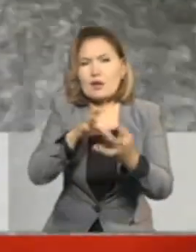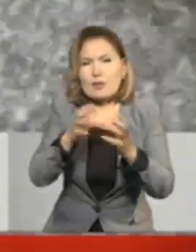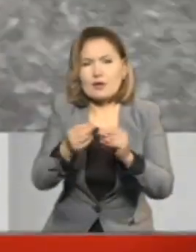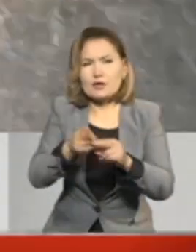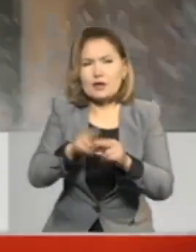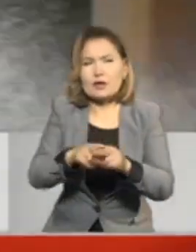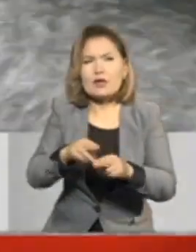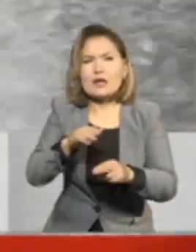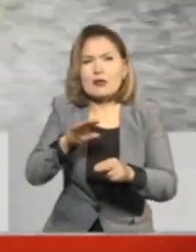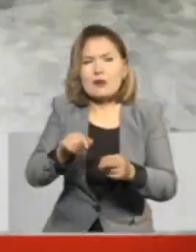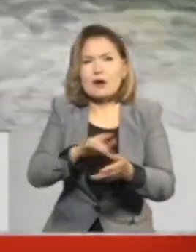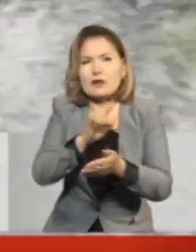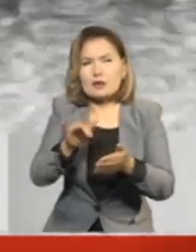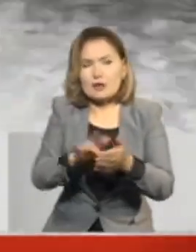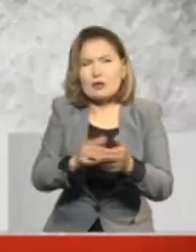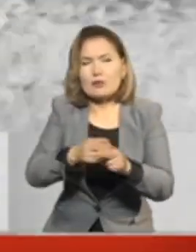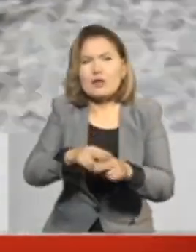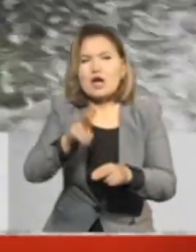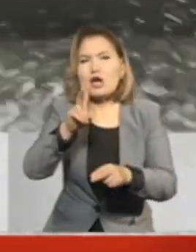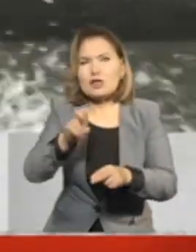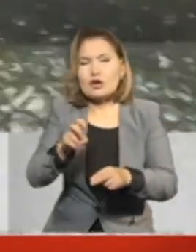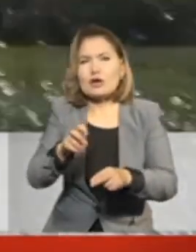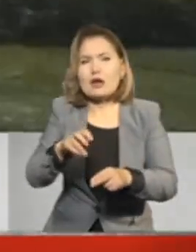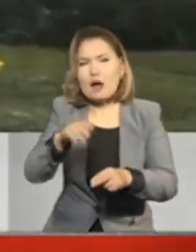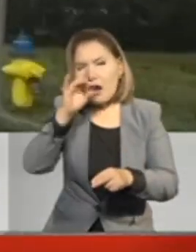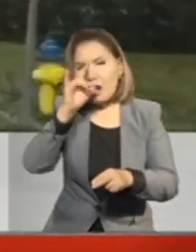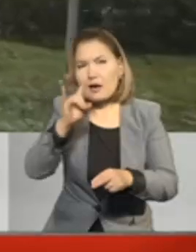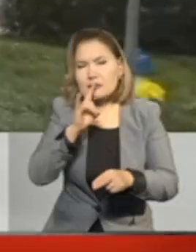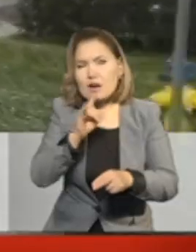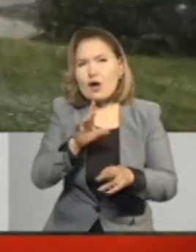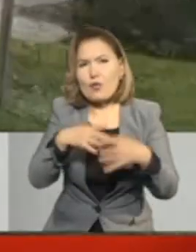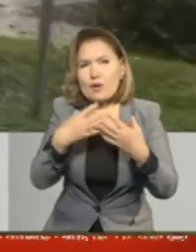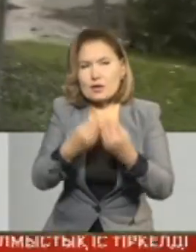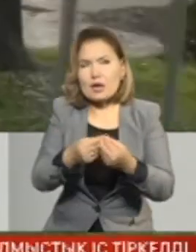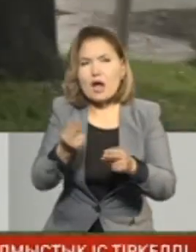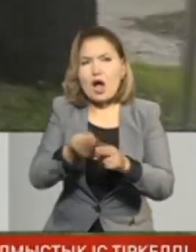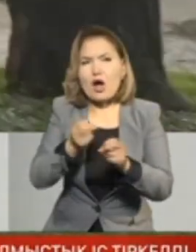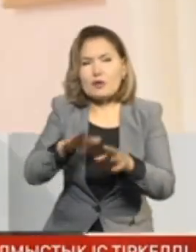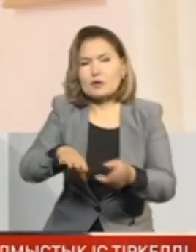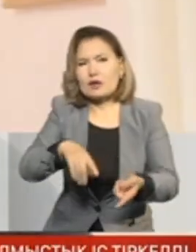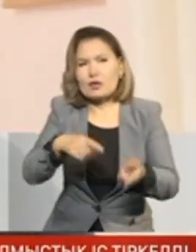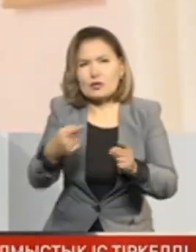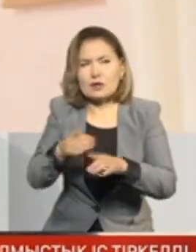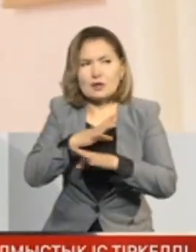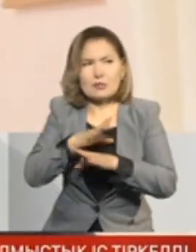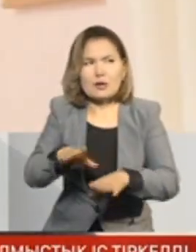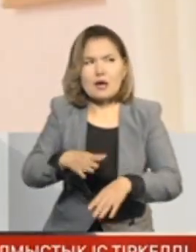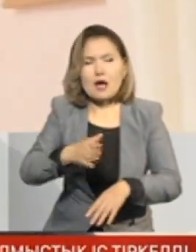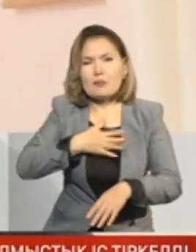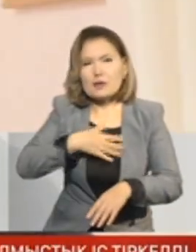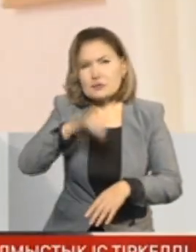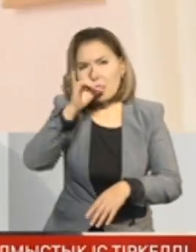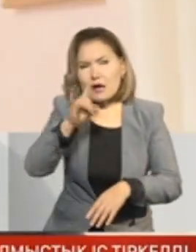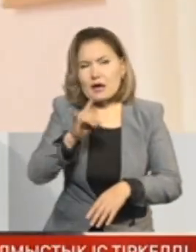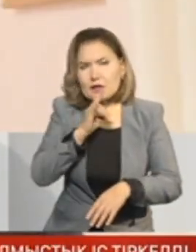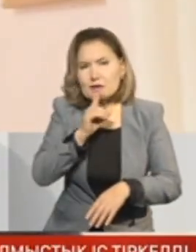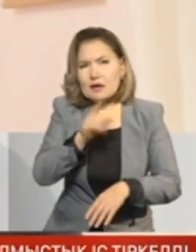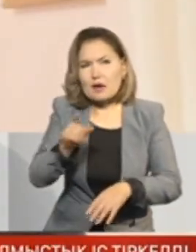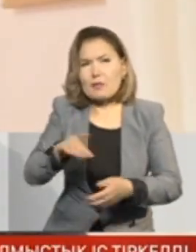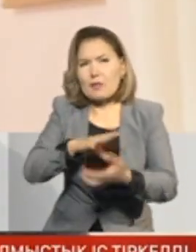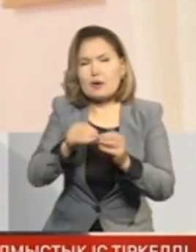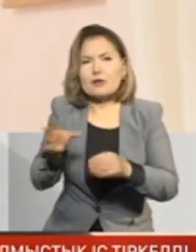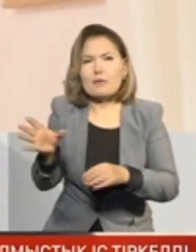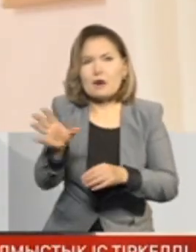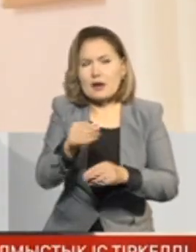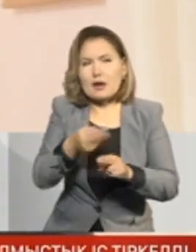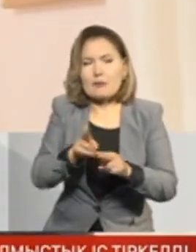айтуынша, Тампа қаласында тұратын 200 қазақ отбасының бір бөлігі де қауіпсіз жерге көшпеген. Біздің қазақстандықтармен біз барлығымыз